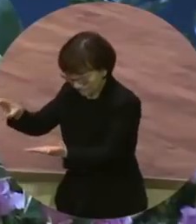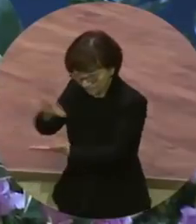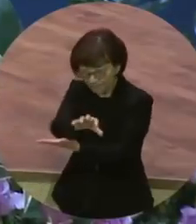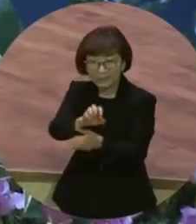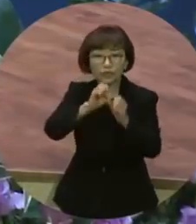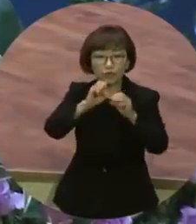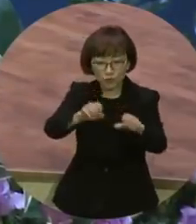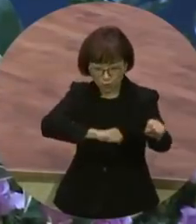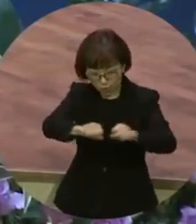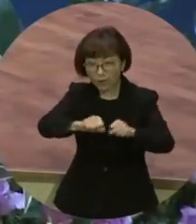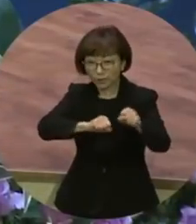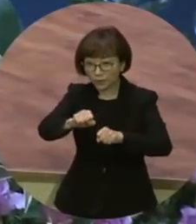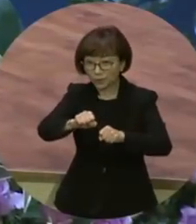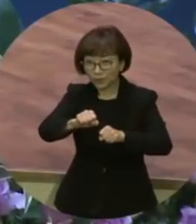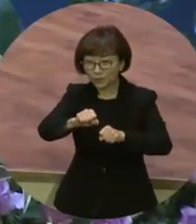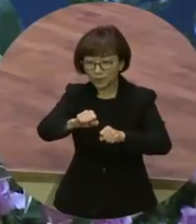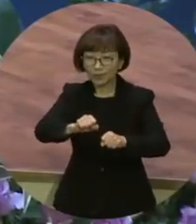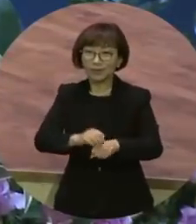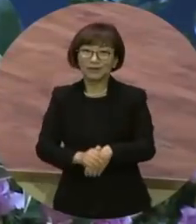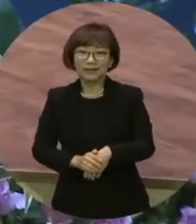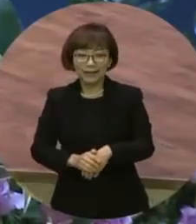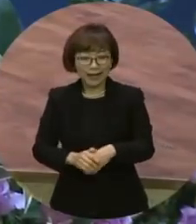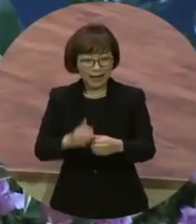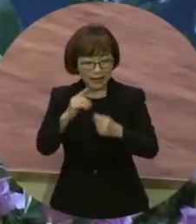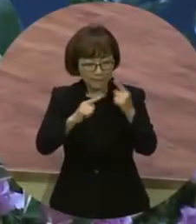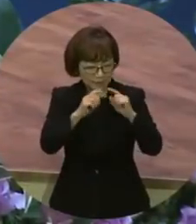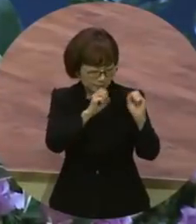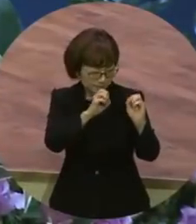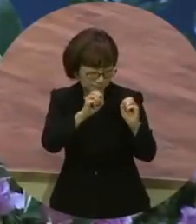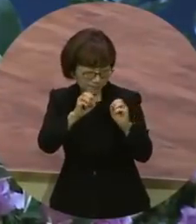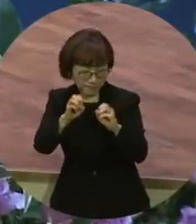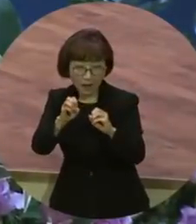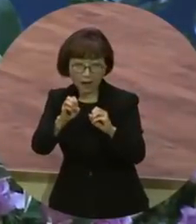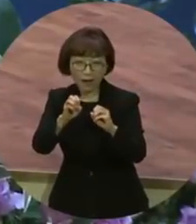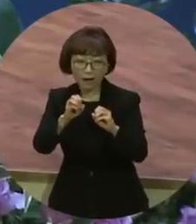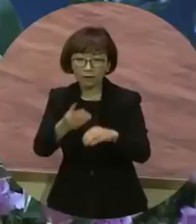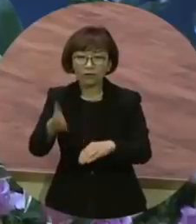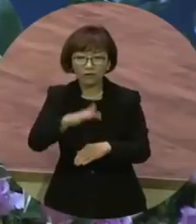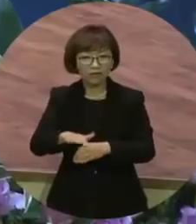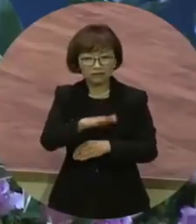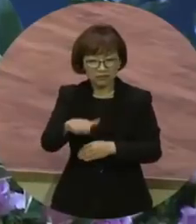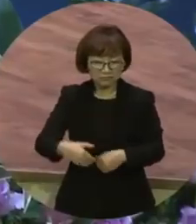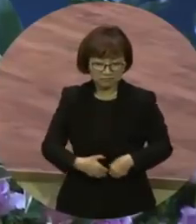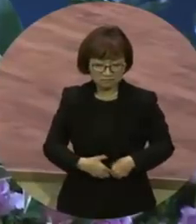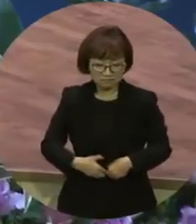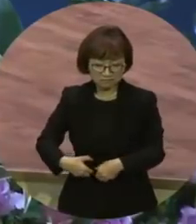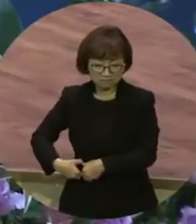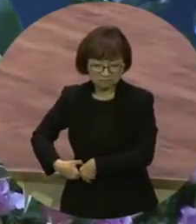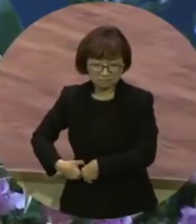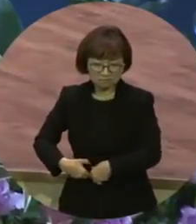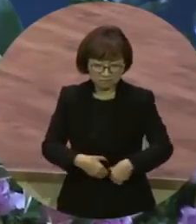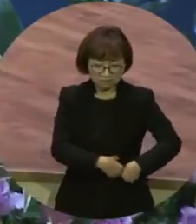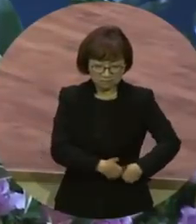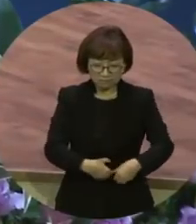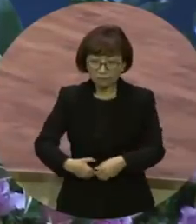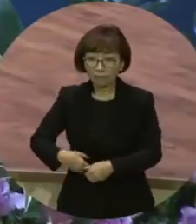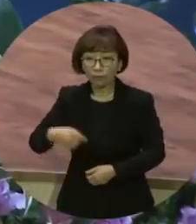너무너무 소중한 이 성경적 전도운동, 말씀운동에 왜 생명 걸지 못하고 우리가 주저하고 있느냐 하는 것입니다.